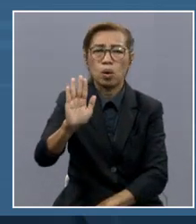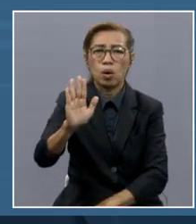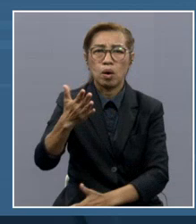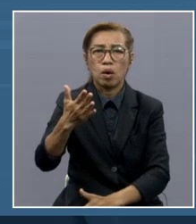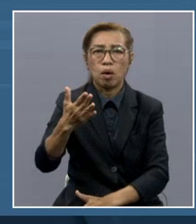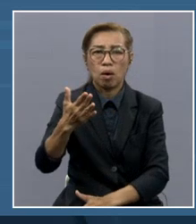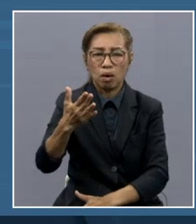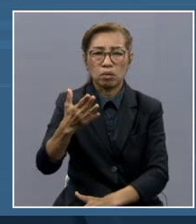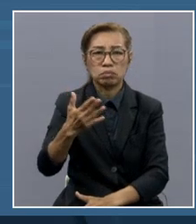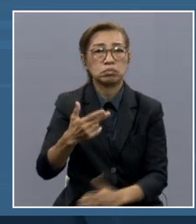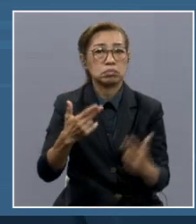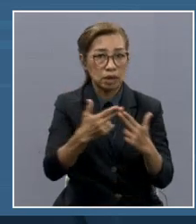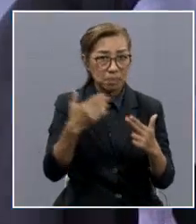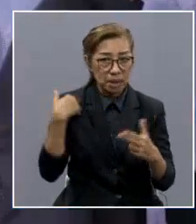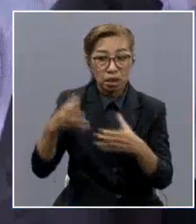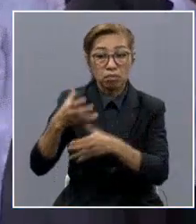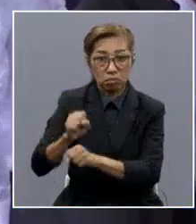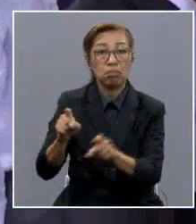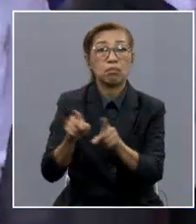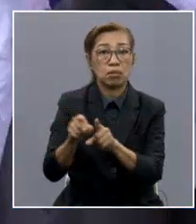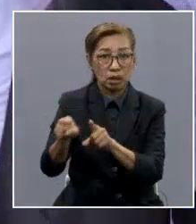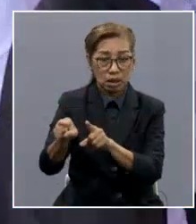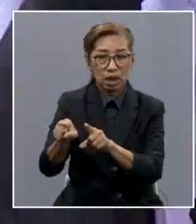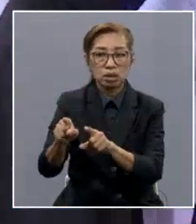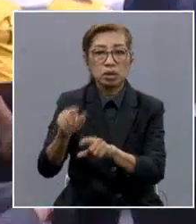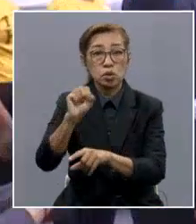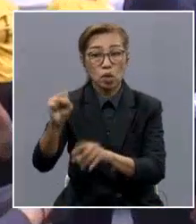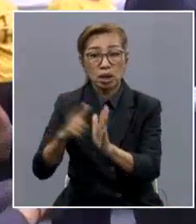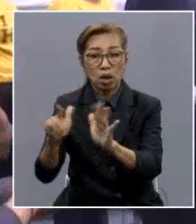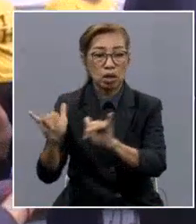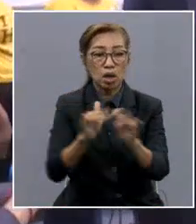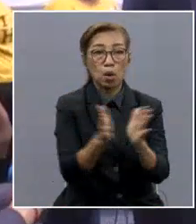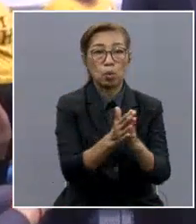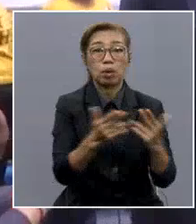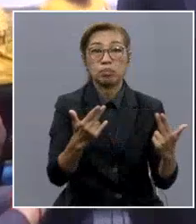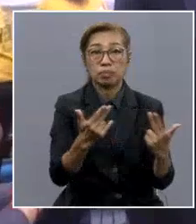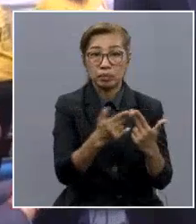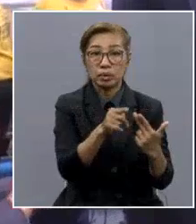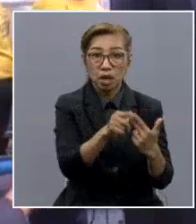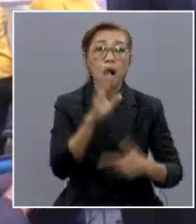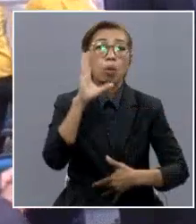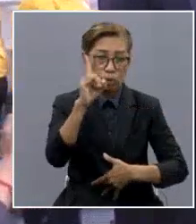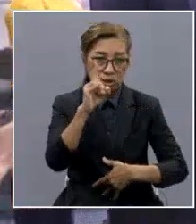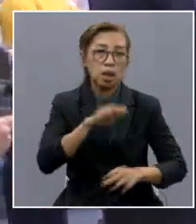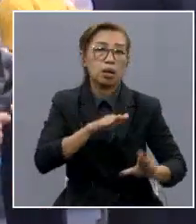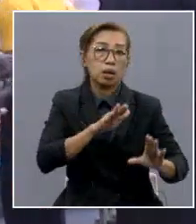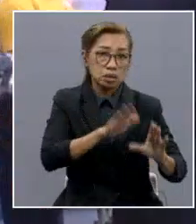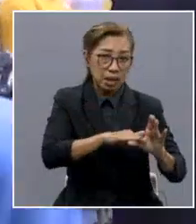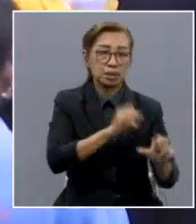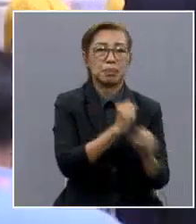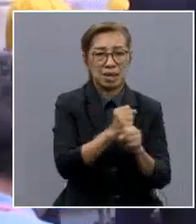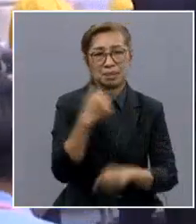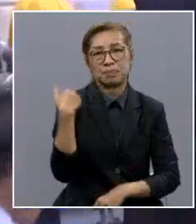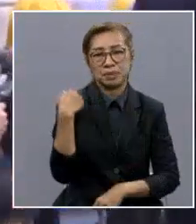ของรวมไทยสร้างชาติแล้วก็อย่างประชาธิปัตย์เองเนี่ยที่จะย้ายไปอยู่กับรวมไทยสร้างชาติเนี่ยเข้าไปร่วมงานในวันพรุ่งนี้ด้วยนะครับคนนึงเนี่ยก็